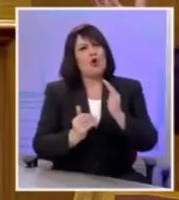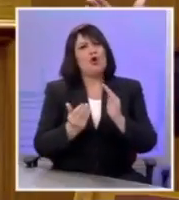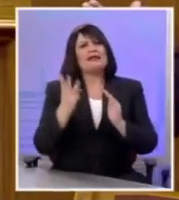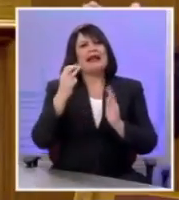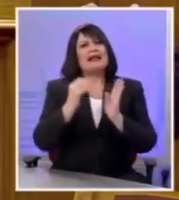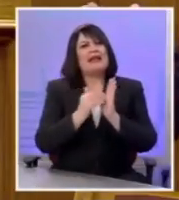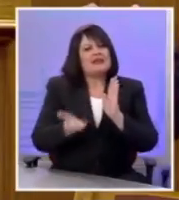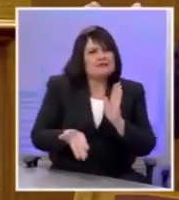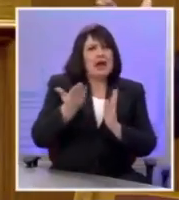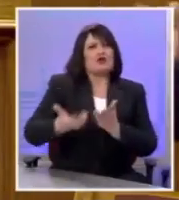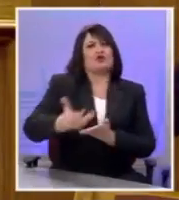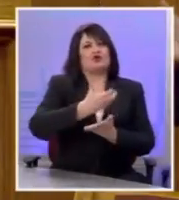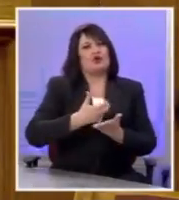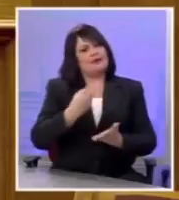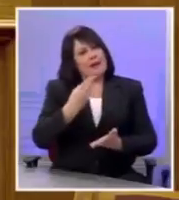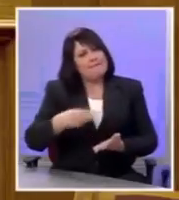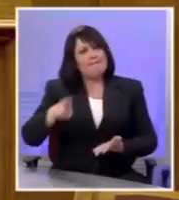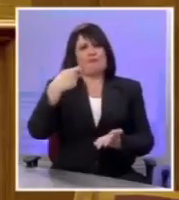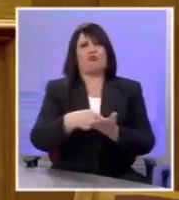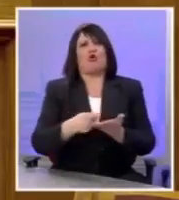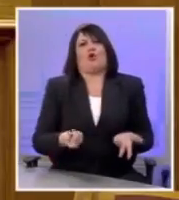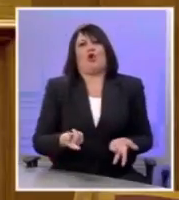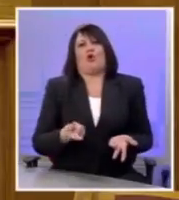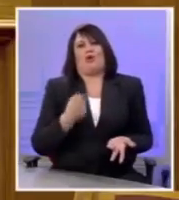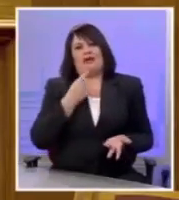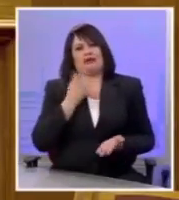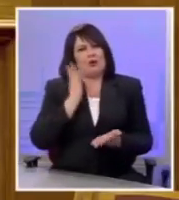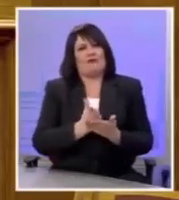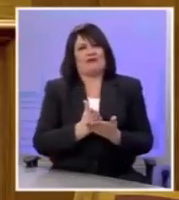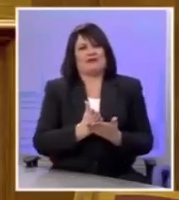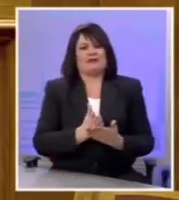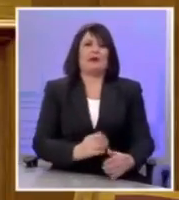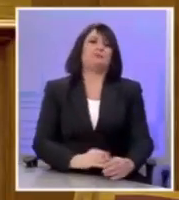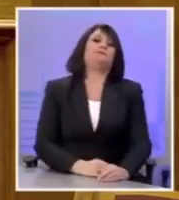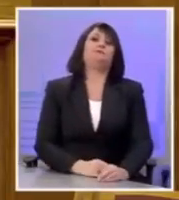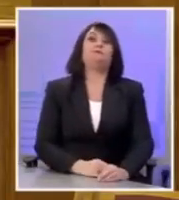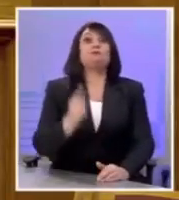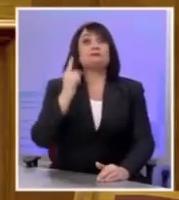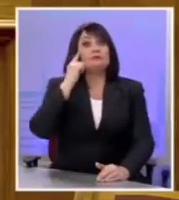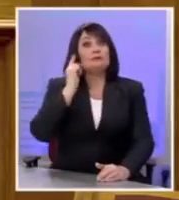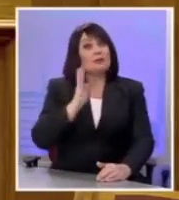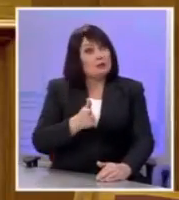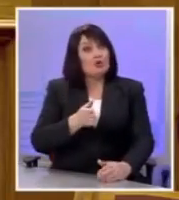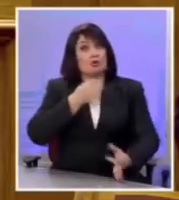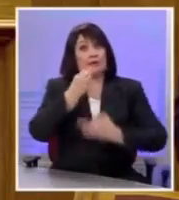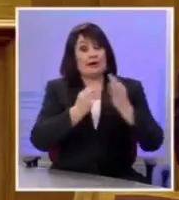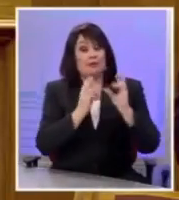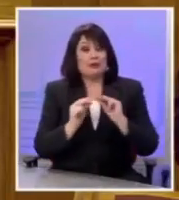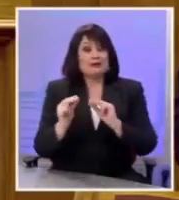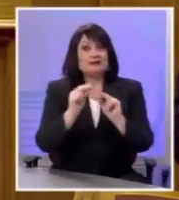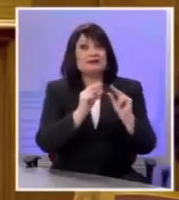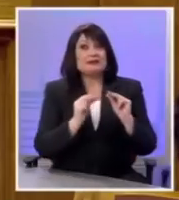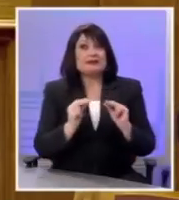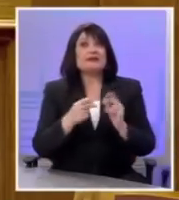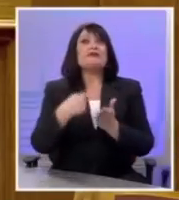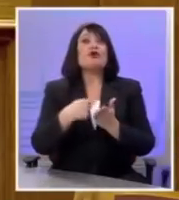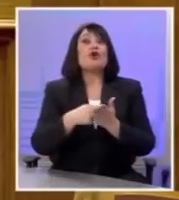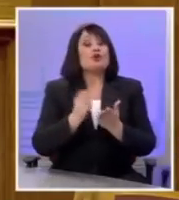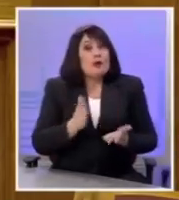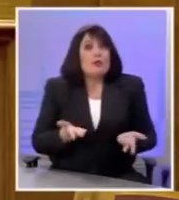παίρνουν 30.000 και πάνω πληρώνουν περισσότερο αυτό το φόρο. Νομίζω ότι μπορούμε να κάνουμε μια συζήτηση για τη